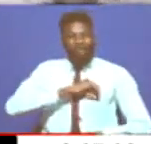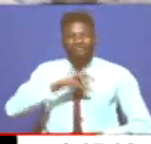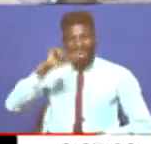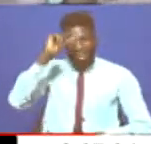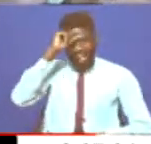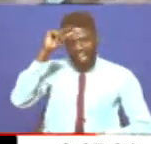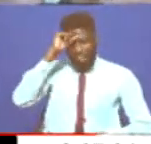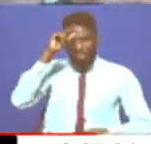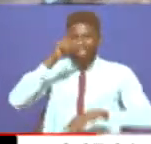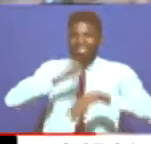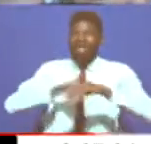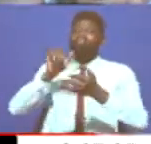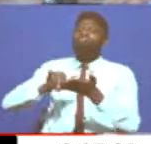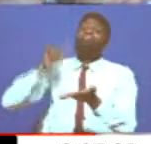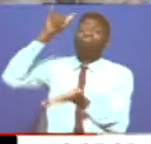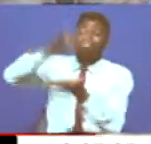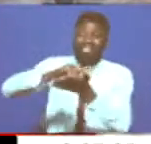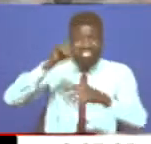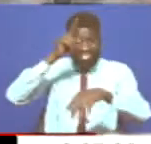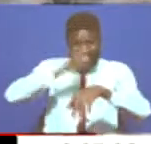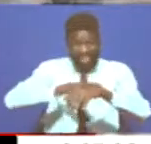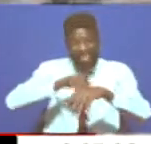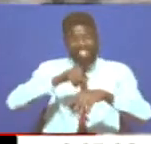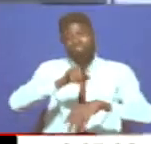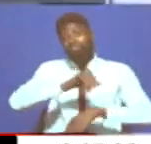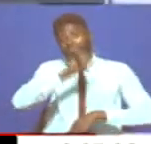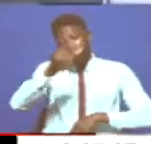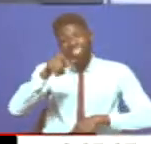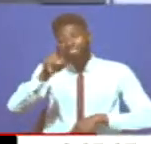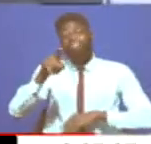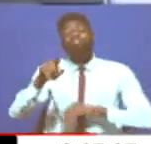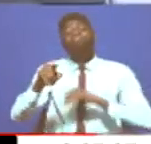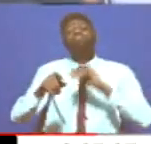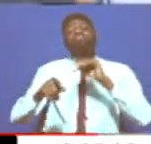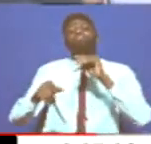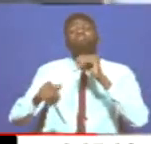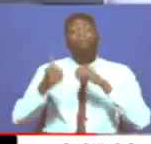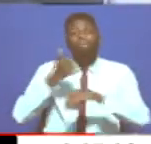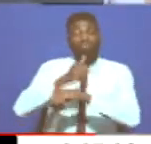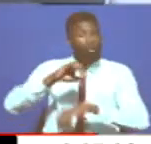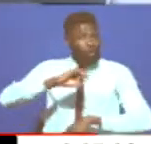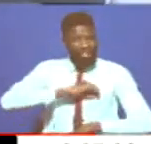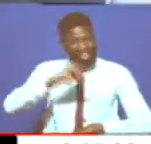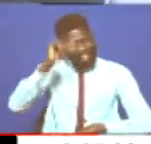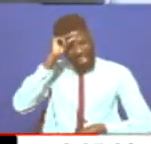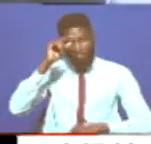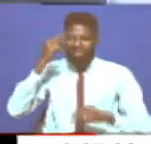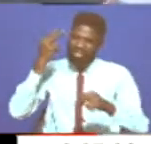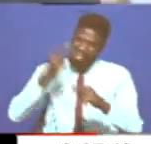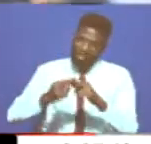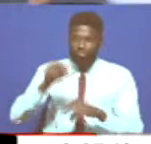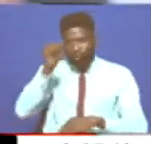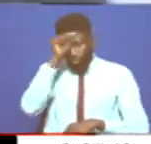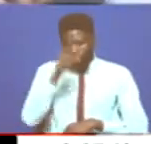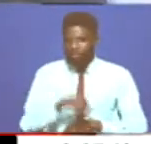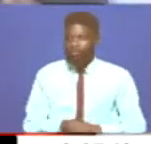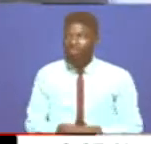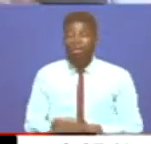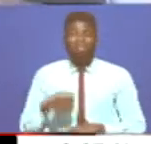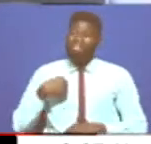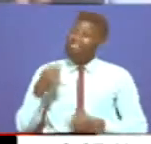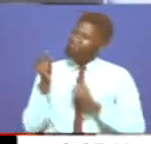Ukienda America utusi serikali yako na kuita we mjinga. Mimi nimetembea na nimetaka kuambia wa Kenya